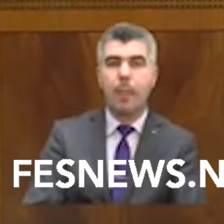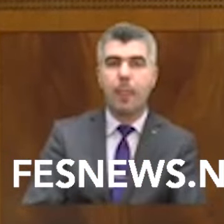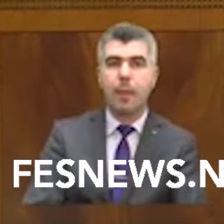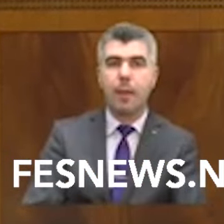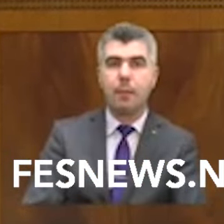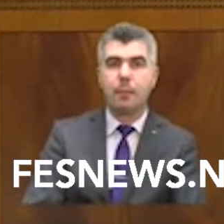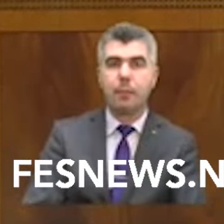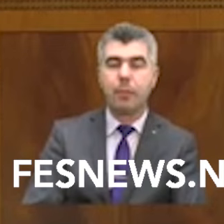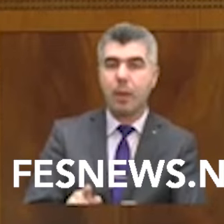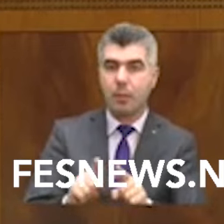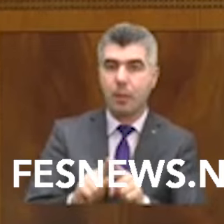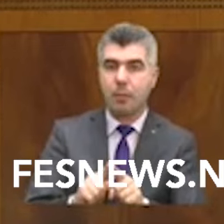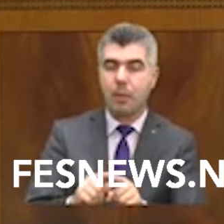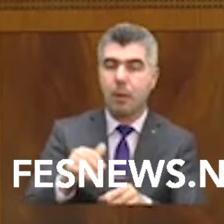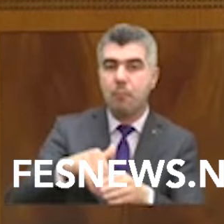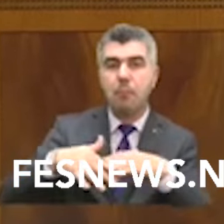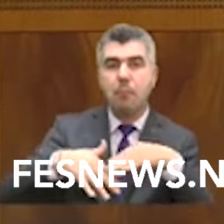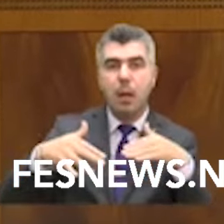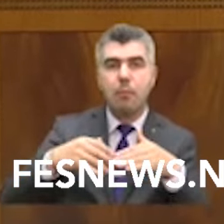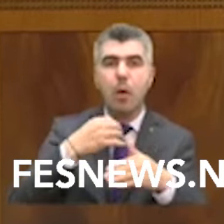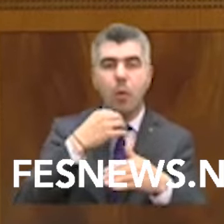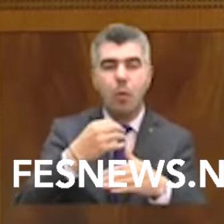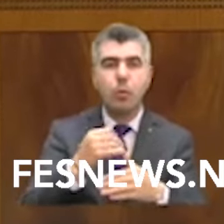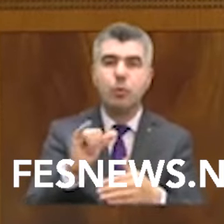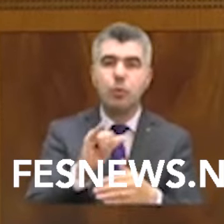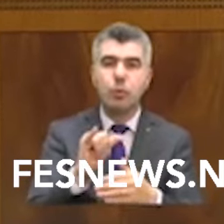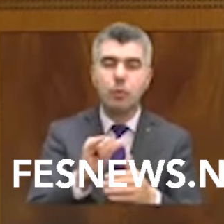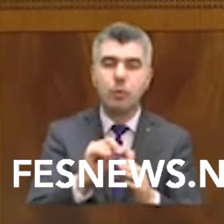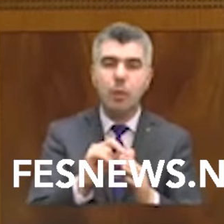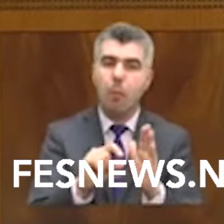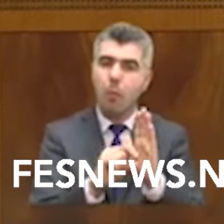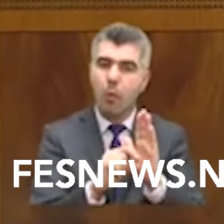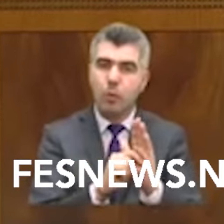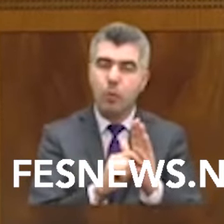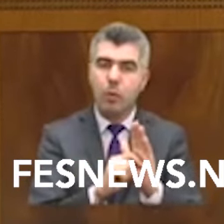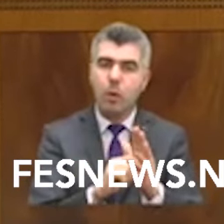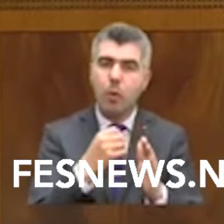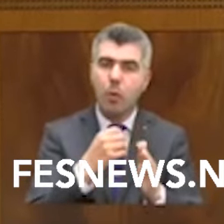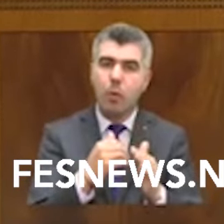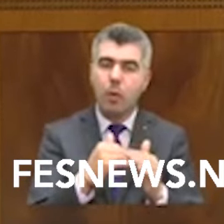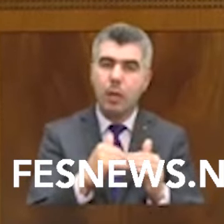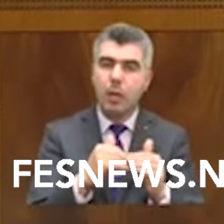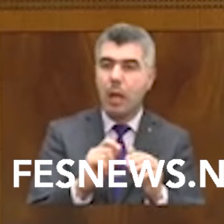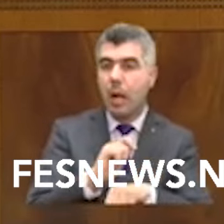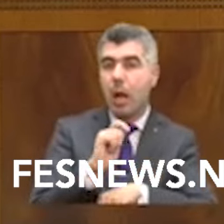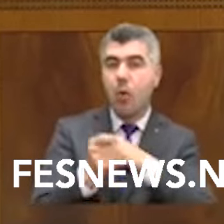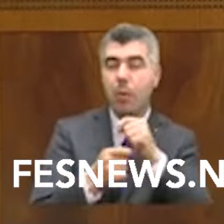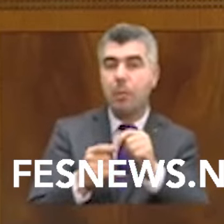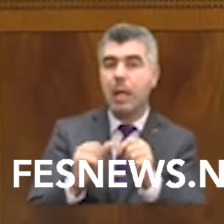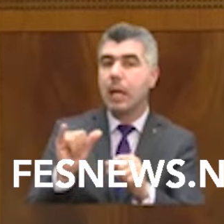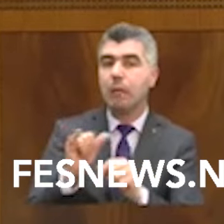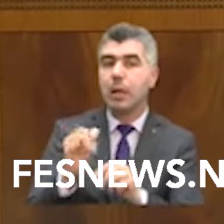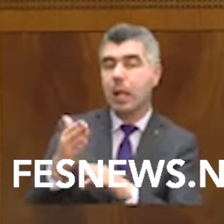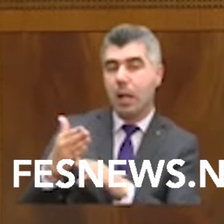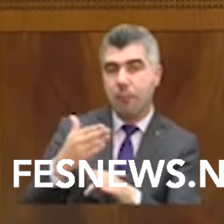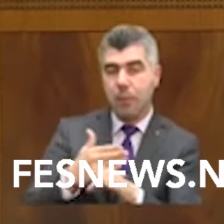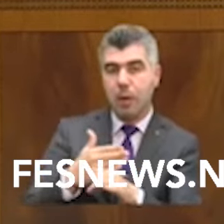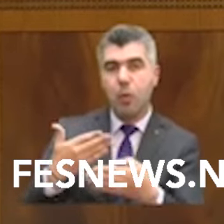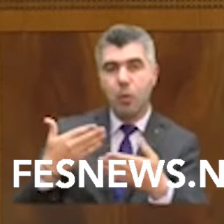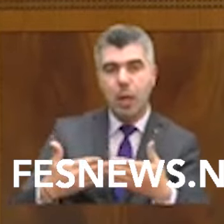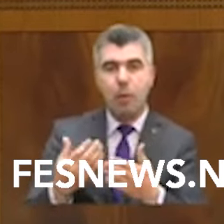عليا السيد النائب ونقول لكم كيفاش يعني لي كومون دازوا من واحد المرحله دازوا لواحد المرحله